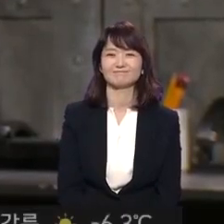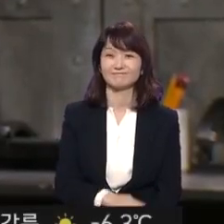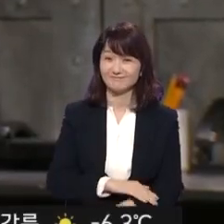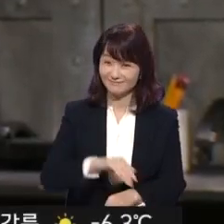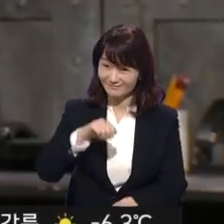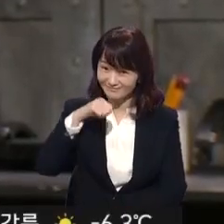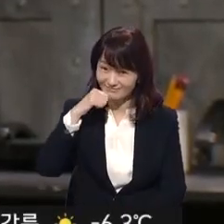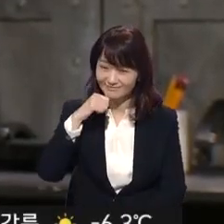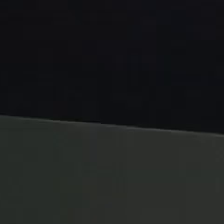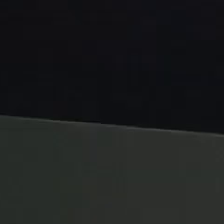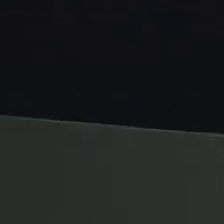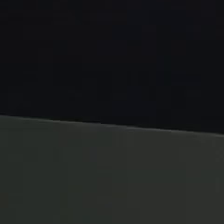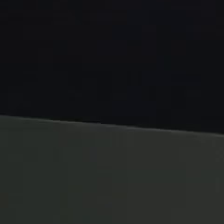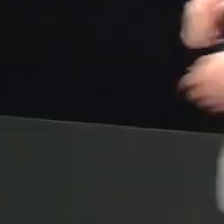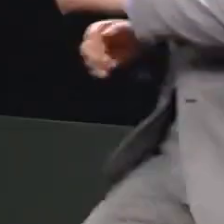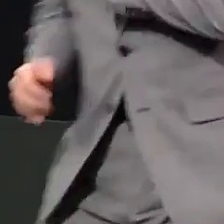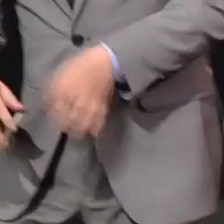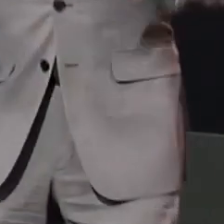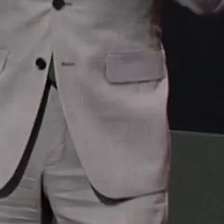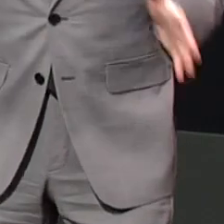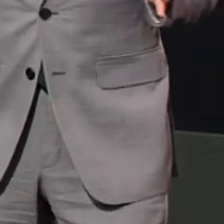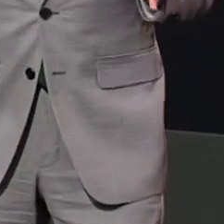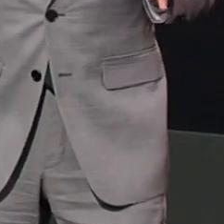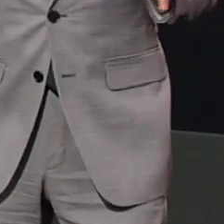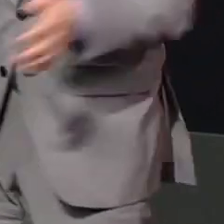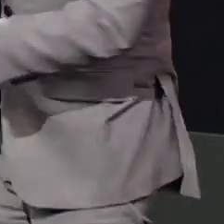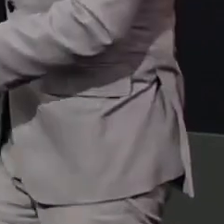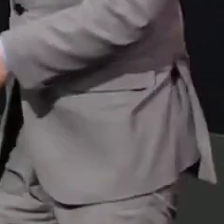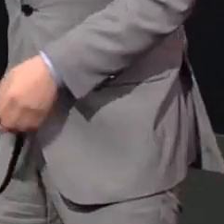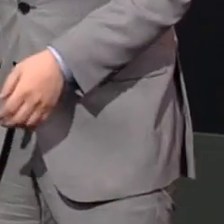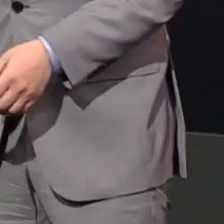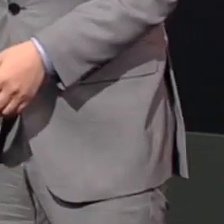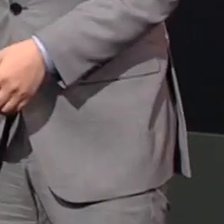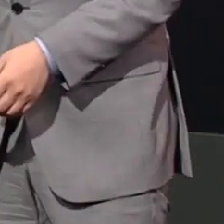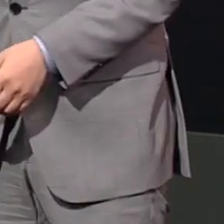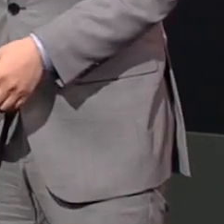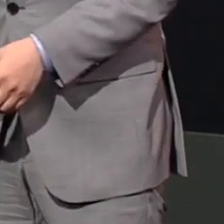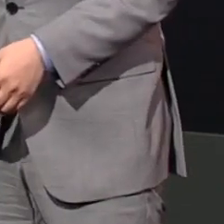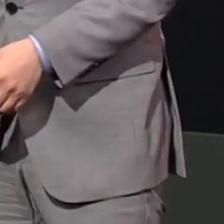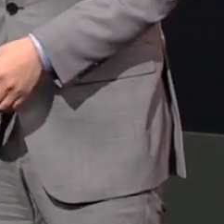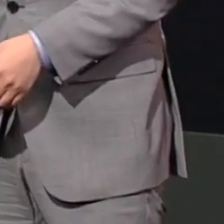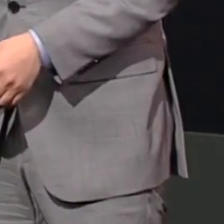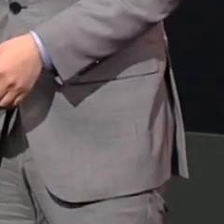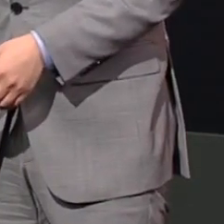먹네요. 네, 알겠습니다. 아직 안 끝났습니다. 이거 눌러주세요.